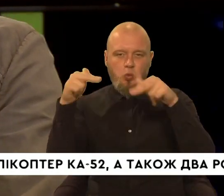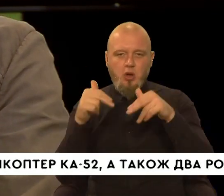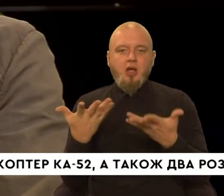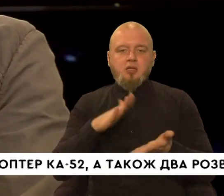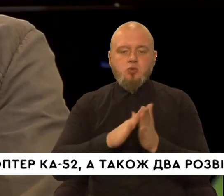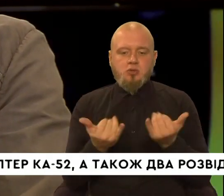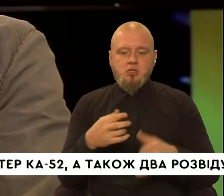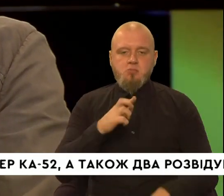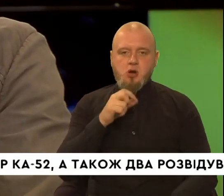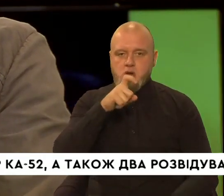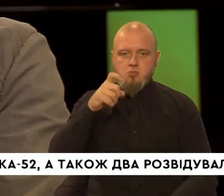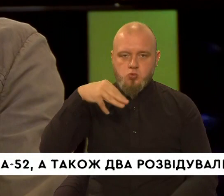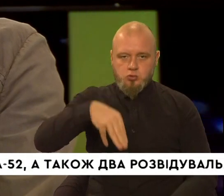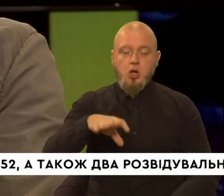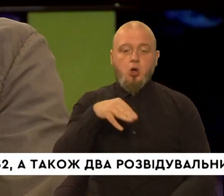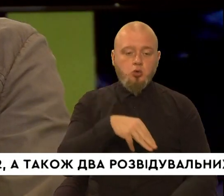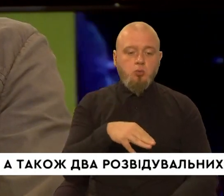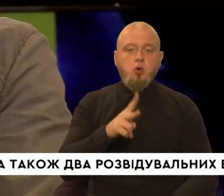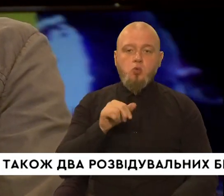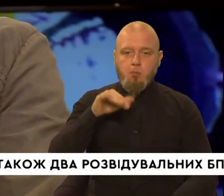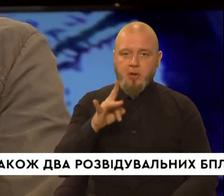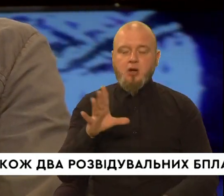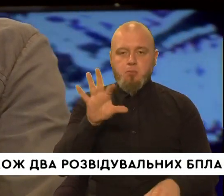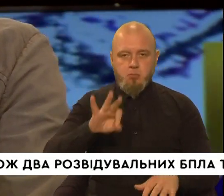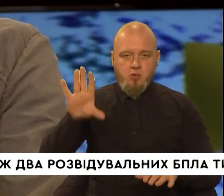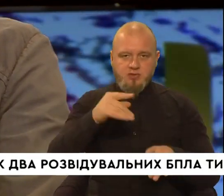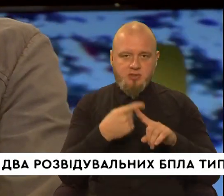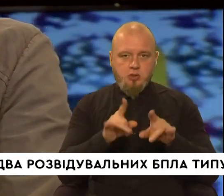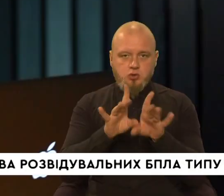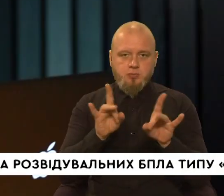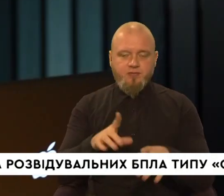Бахмуті. Том Купер про все це розповів у інтерв'ю Суспільному.